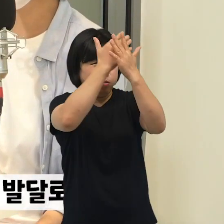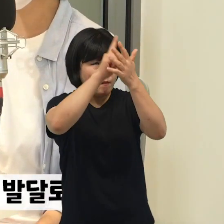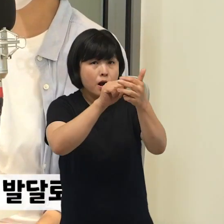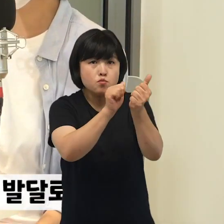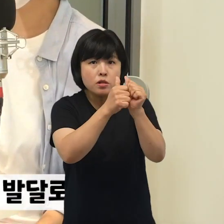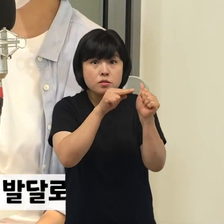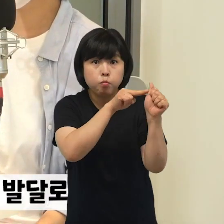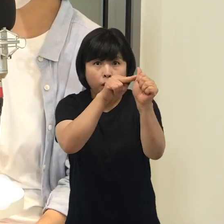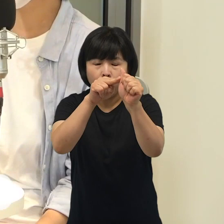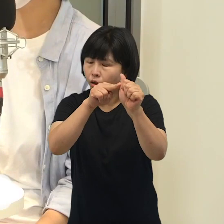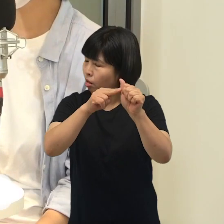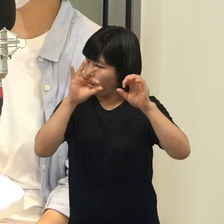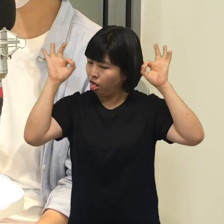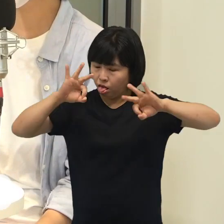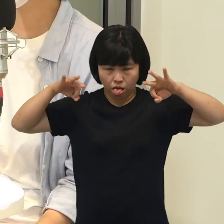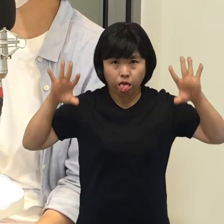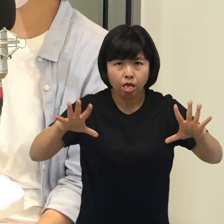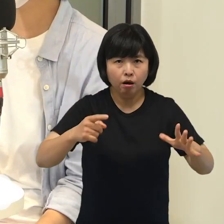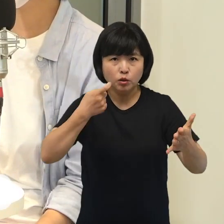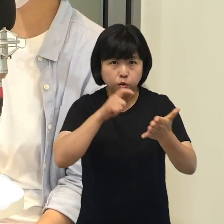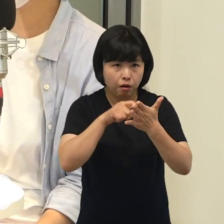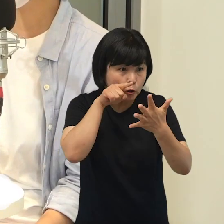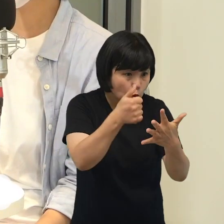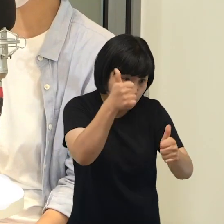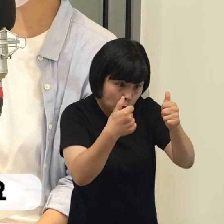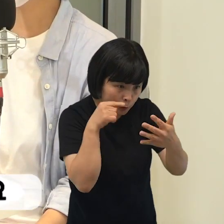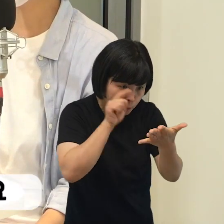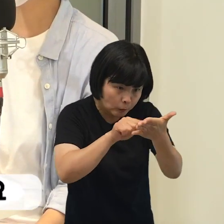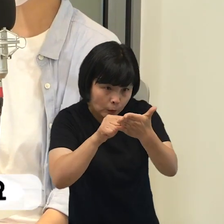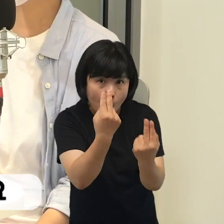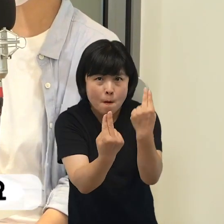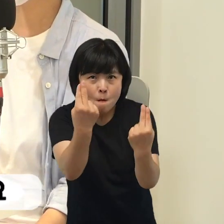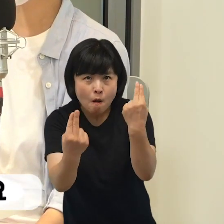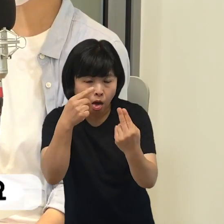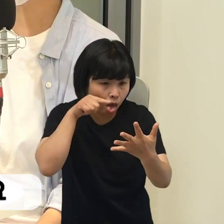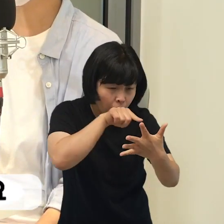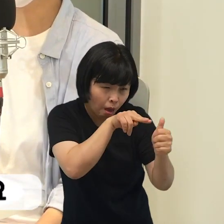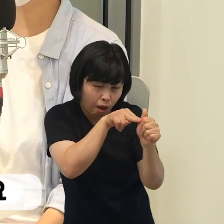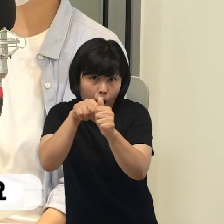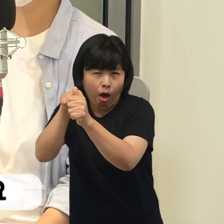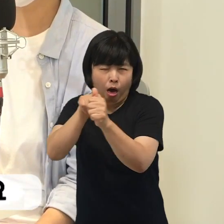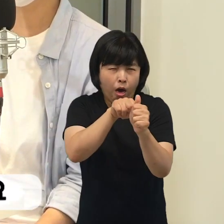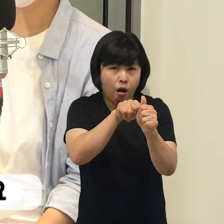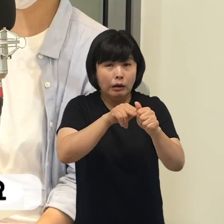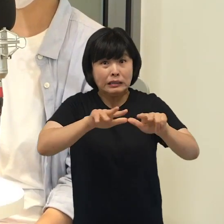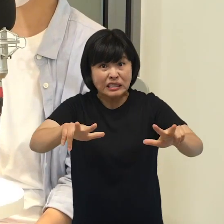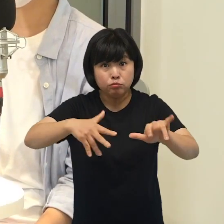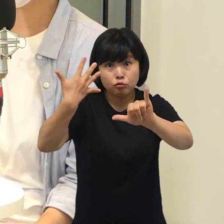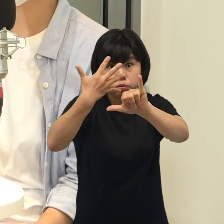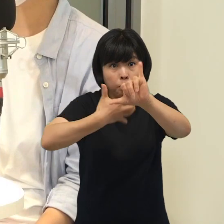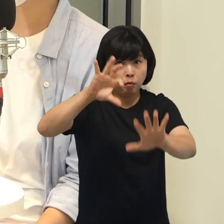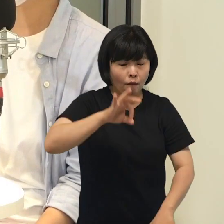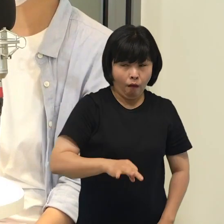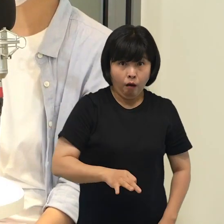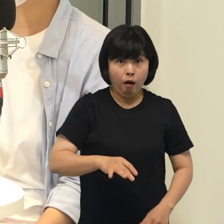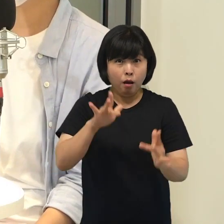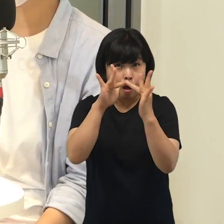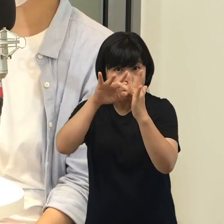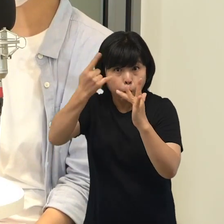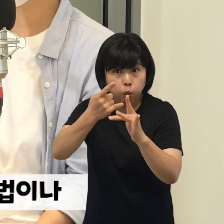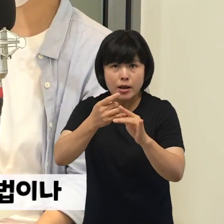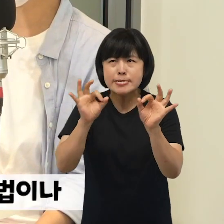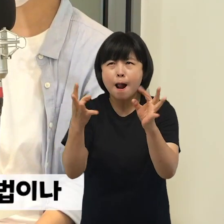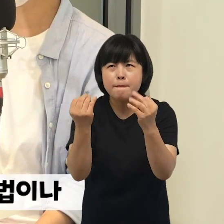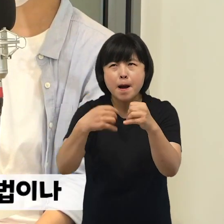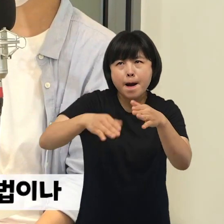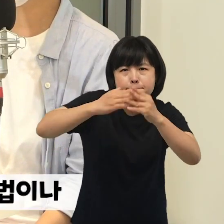미디어와 인터넷 발달로 주식 정보를 쉽게 얻으면서 그런 영향을 되게 많이 받은 것 같아요. 지금 당장 유튜브만